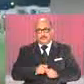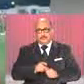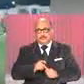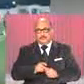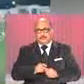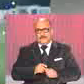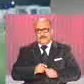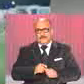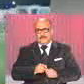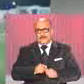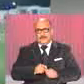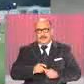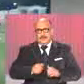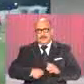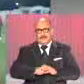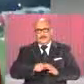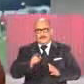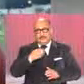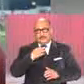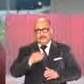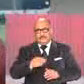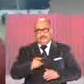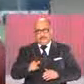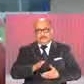ونشرفوا الراية التونسية معناها في الكندية.